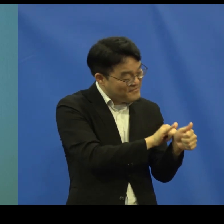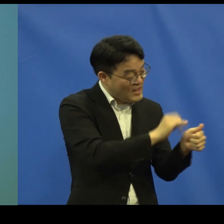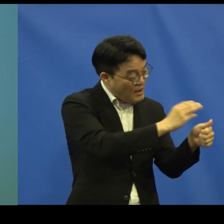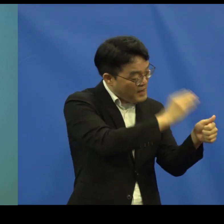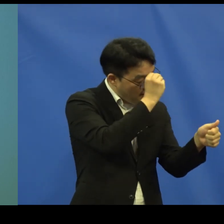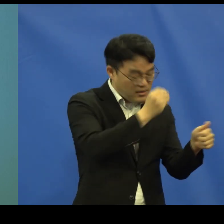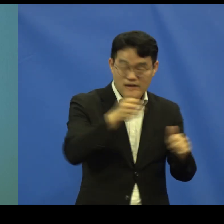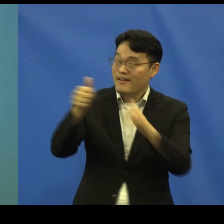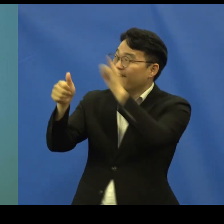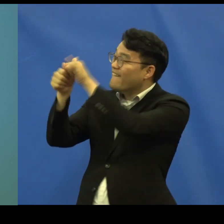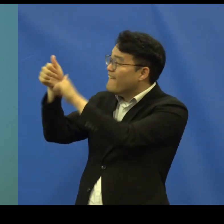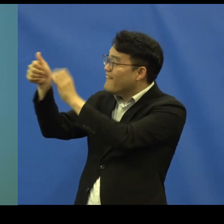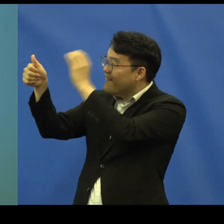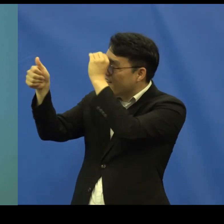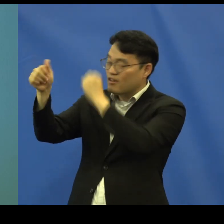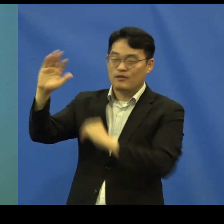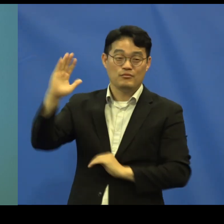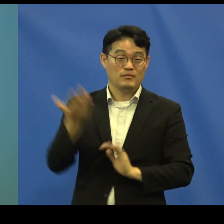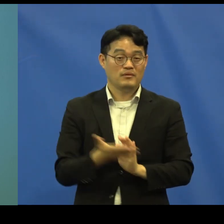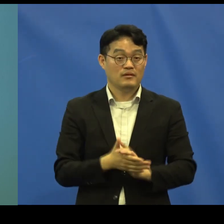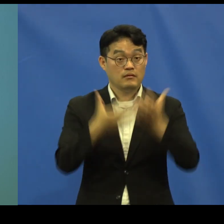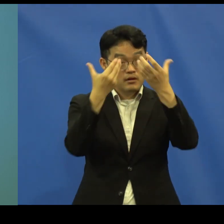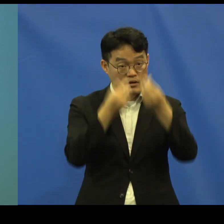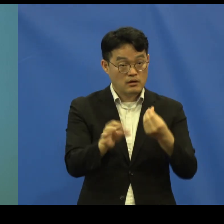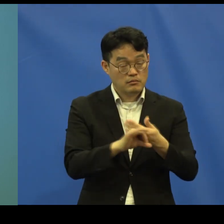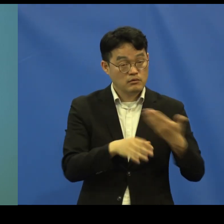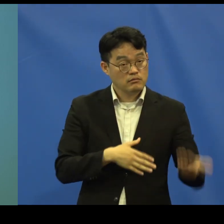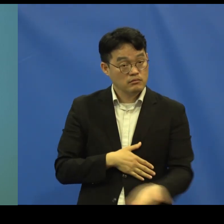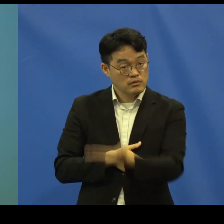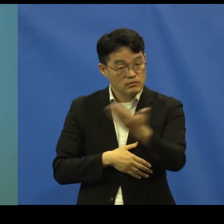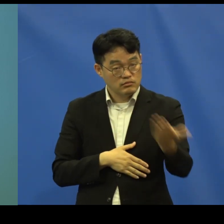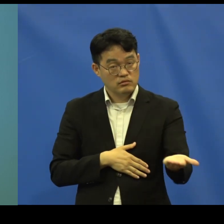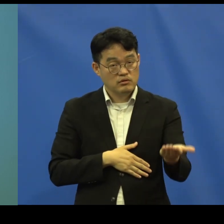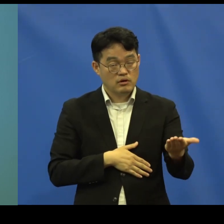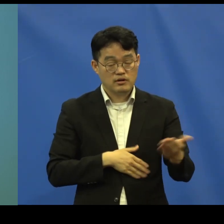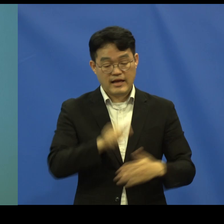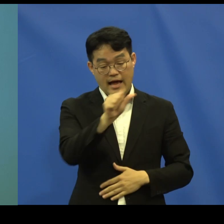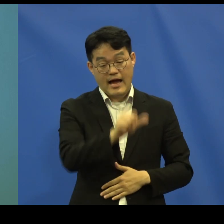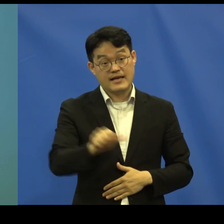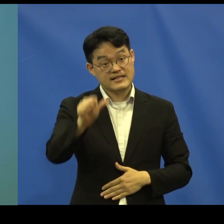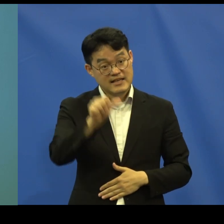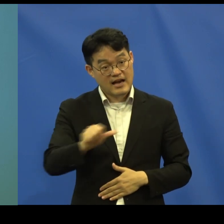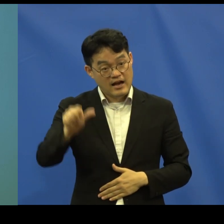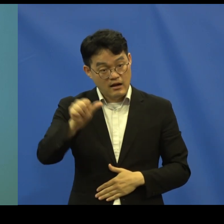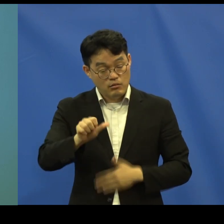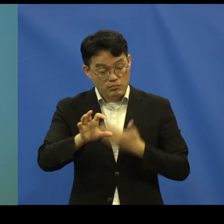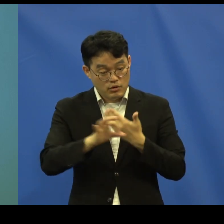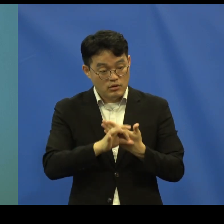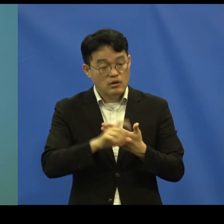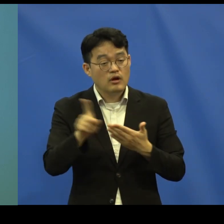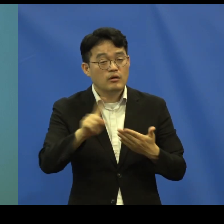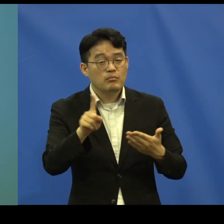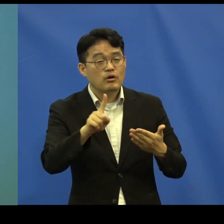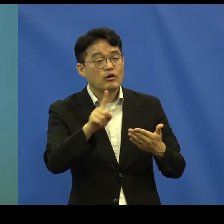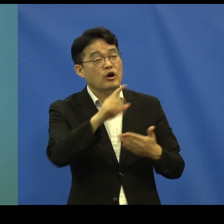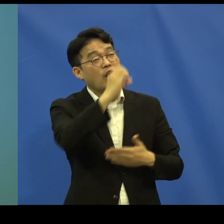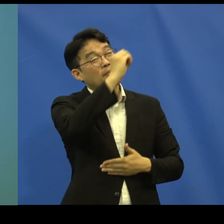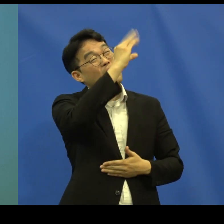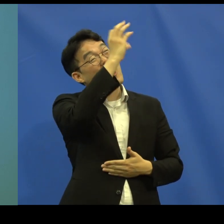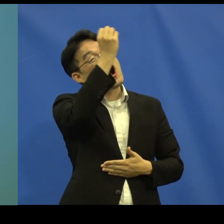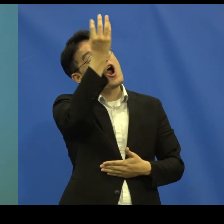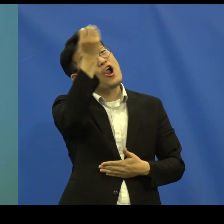이렇게 동남아나 이런 데 보면 뭐 짐승들, 물고기들을 하늘, 달, 달, 별들을